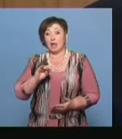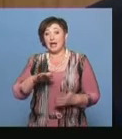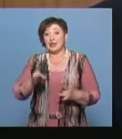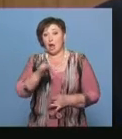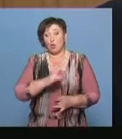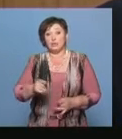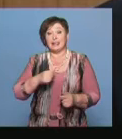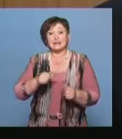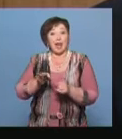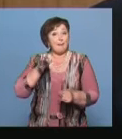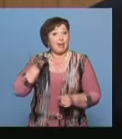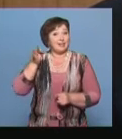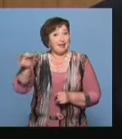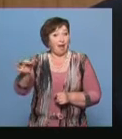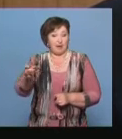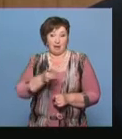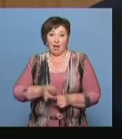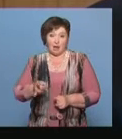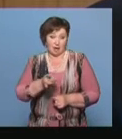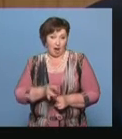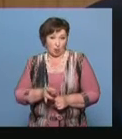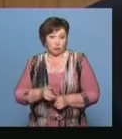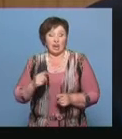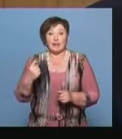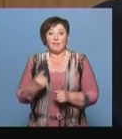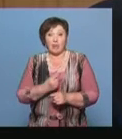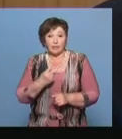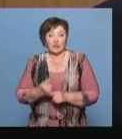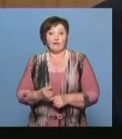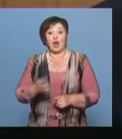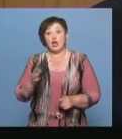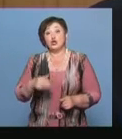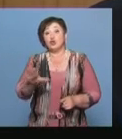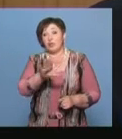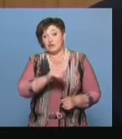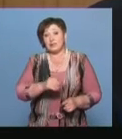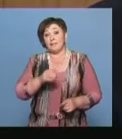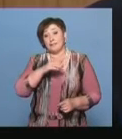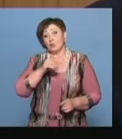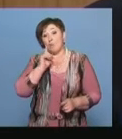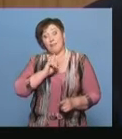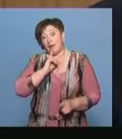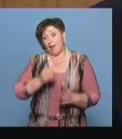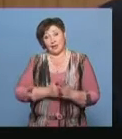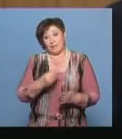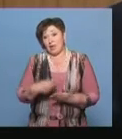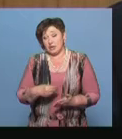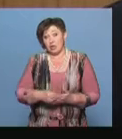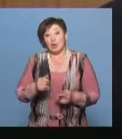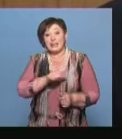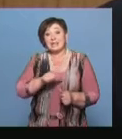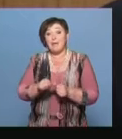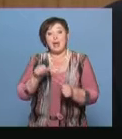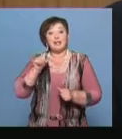Самые дальние районы. Это для того сделано, ну, во-первых, это желательно, конечно, чтобы во всех было, но пока вот не хватает средств. Мы взяли самые дальние районы,